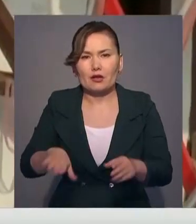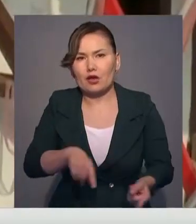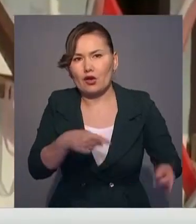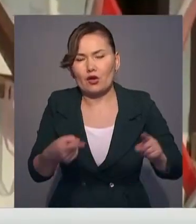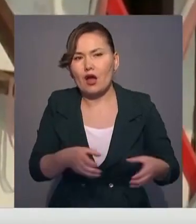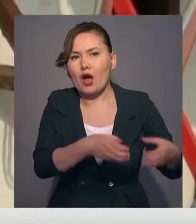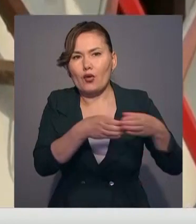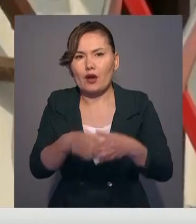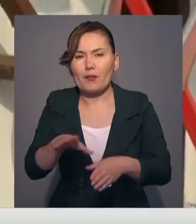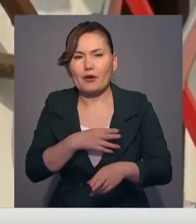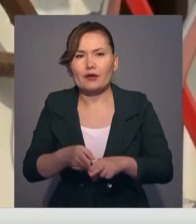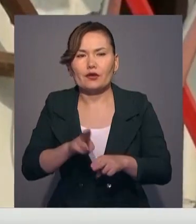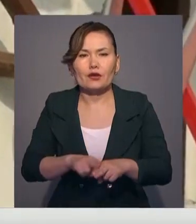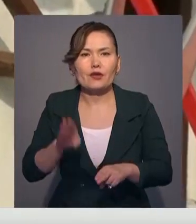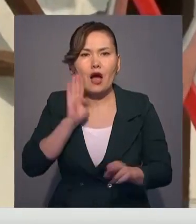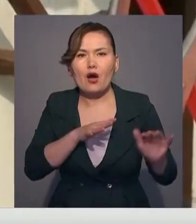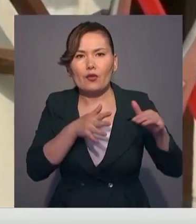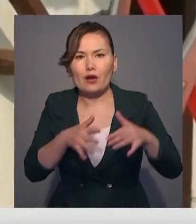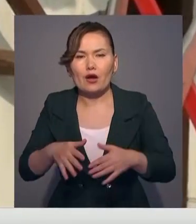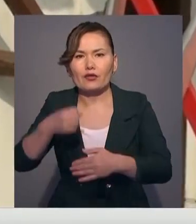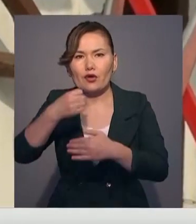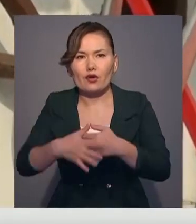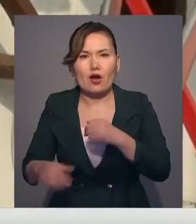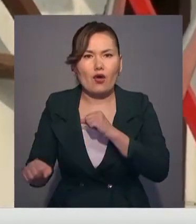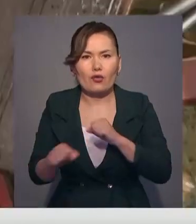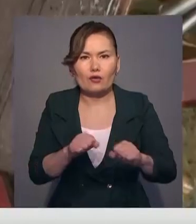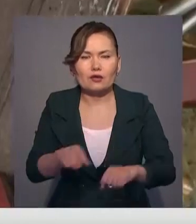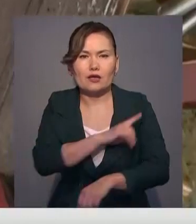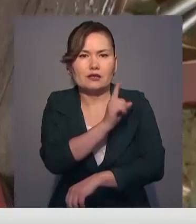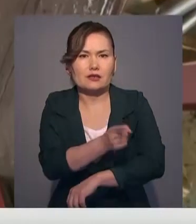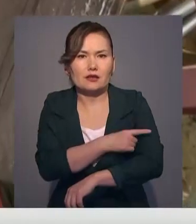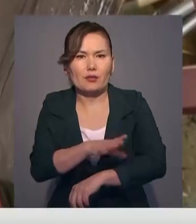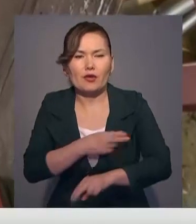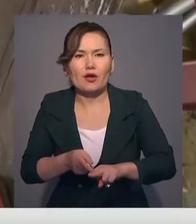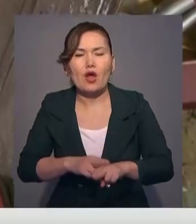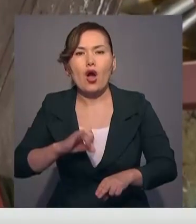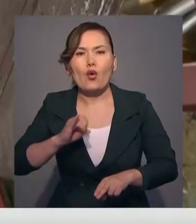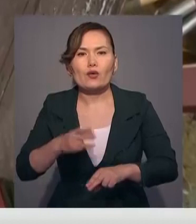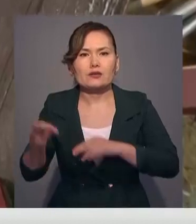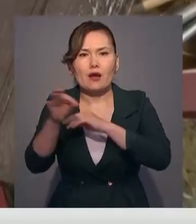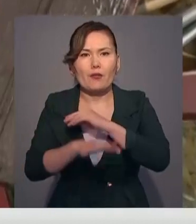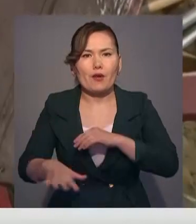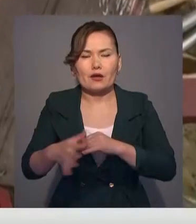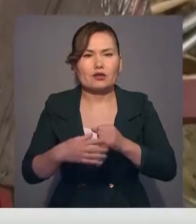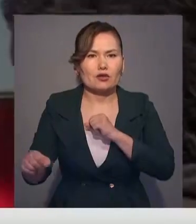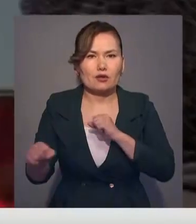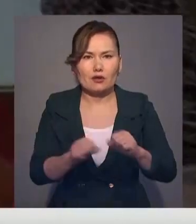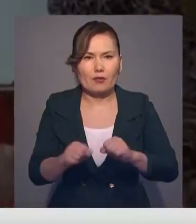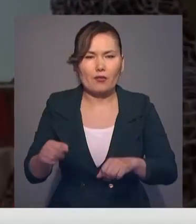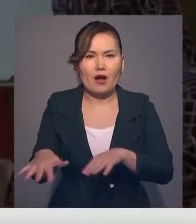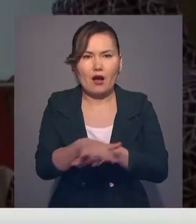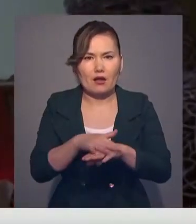осыған дейін Еуропаның жерорта теңізі сейсмикалық орталығы қызметкерлері зілзала ошағы елдің оңтүстік батысында болатынын ескерткен